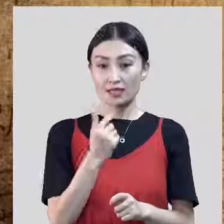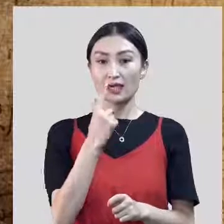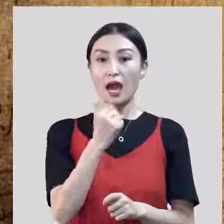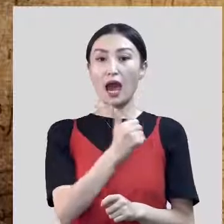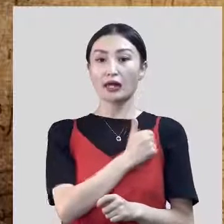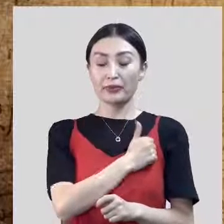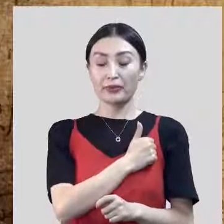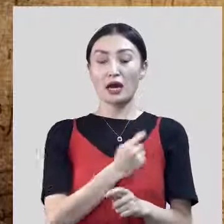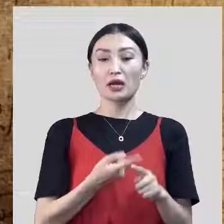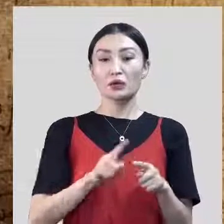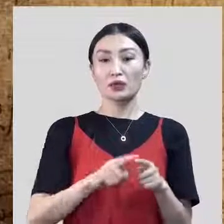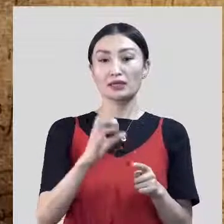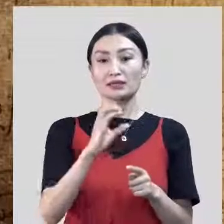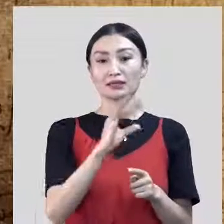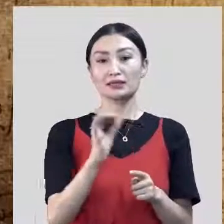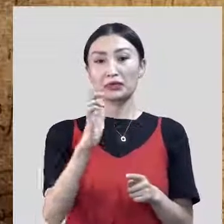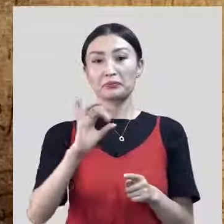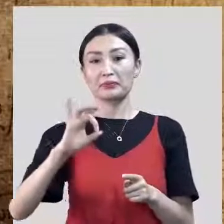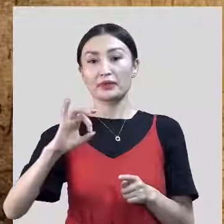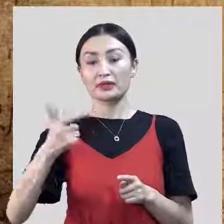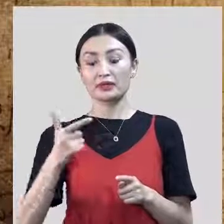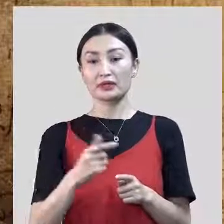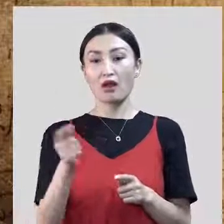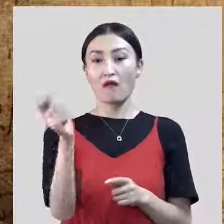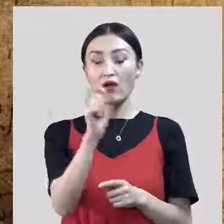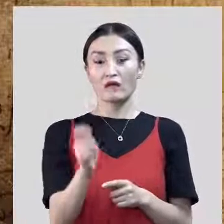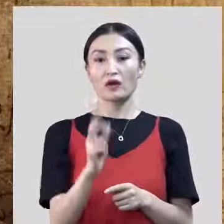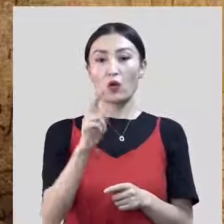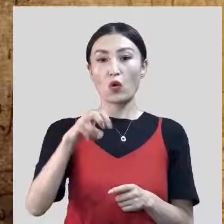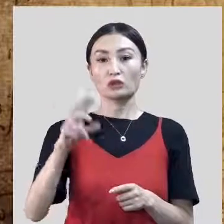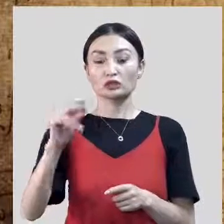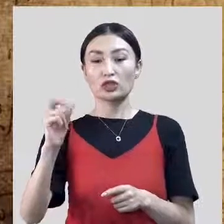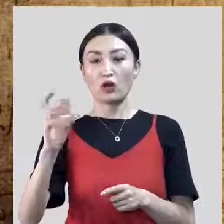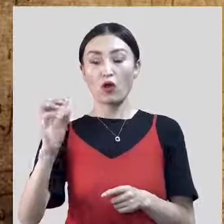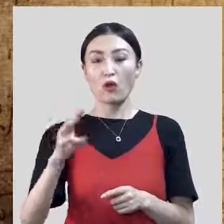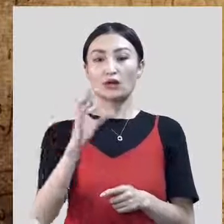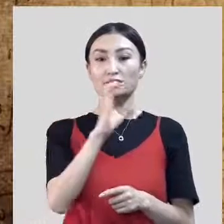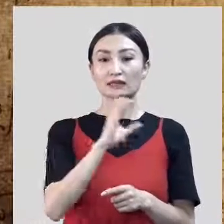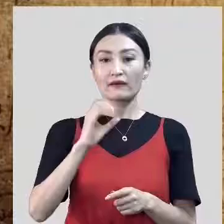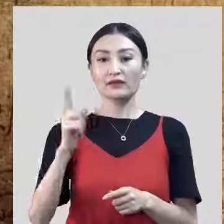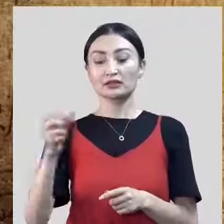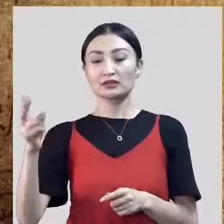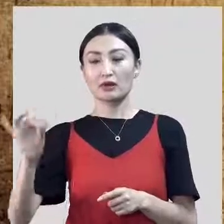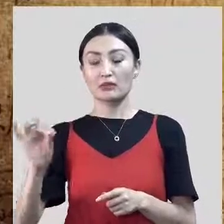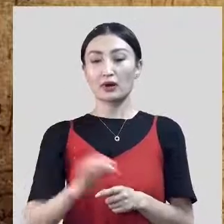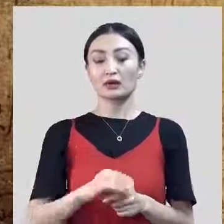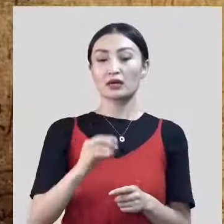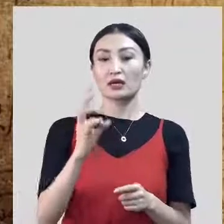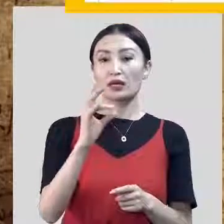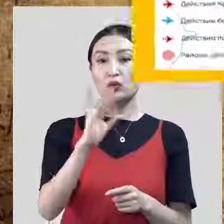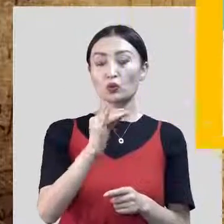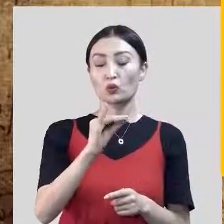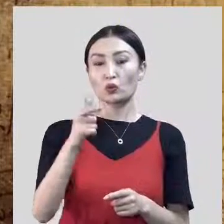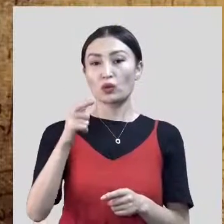которая в сибири воевала с колчаком на севере на северо-западе сидений чем на